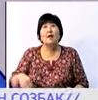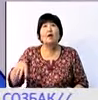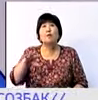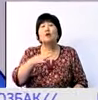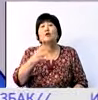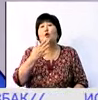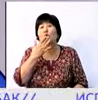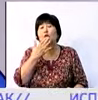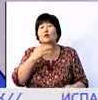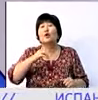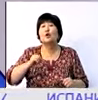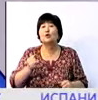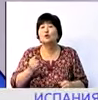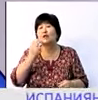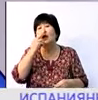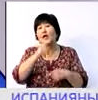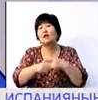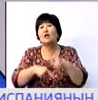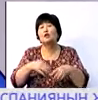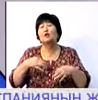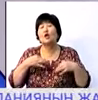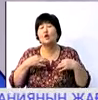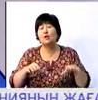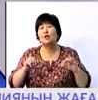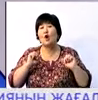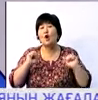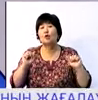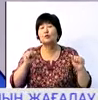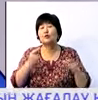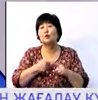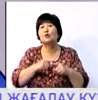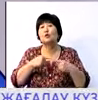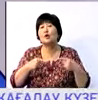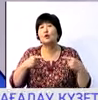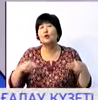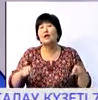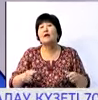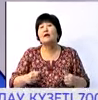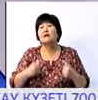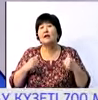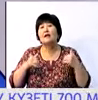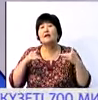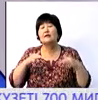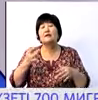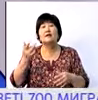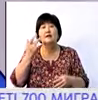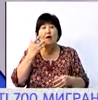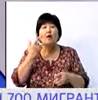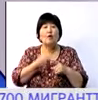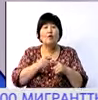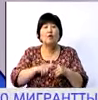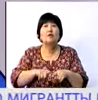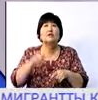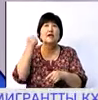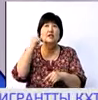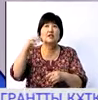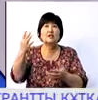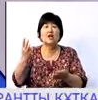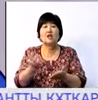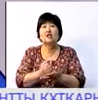ұлттық достық дәстүрлер мен мереке тойлар спорттың осы түрінің қатысуысыз өткен емес. Күші басым түсіп жеңіске